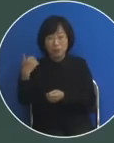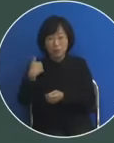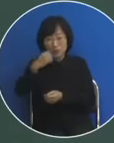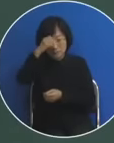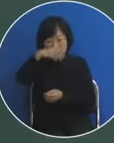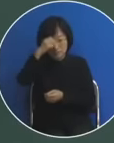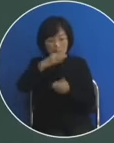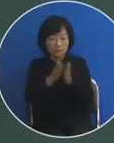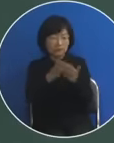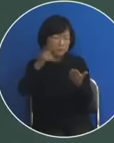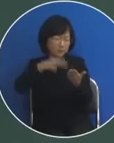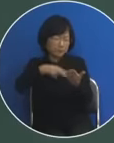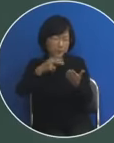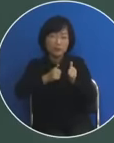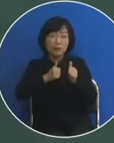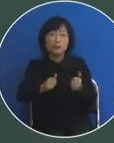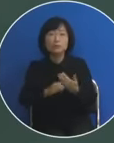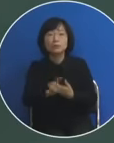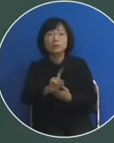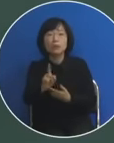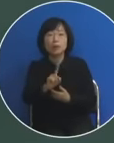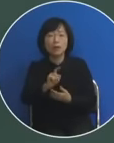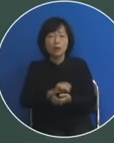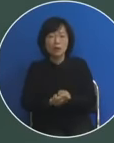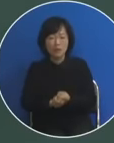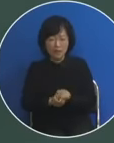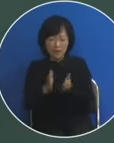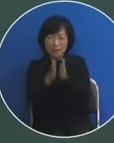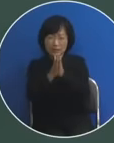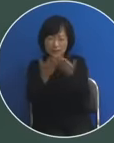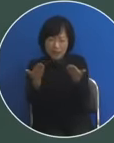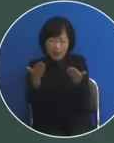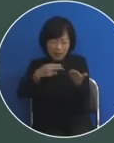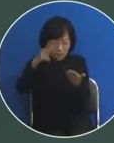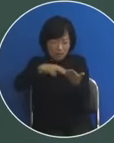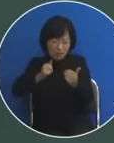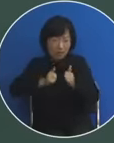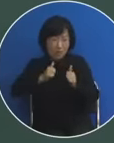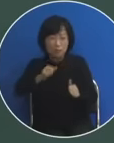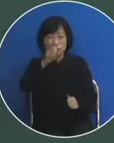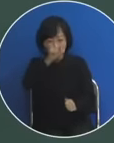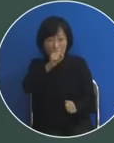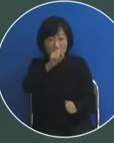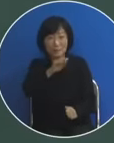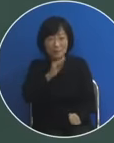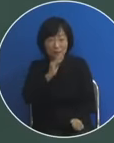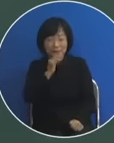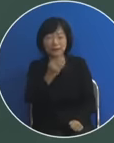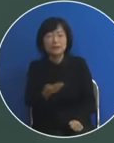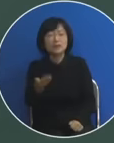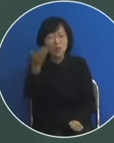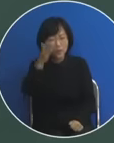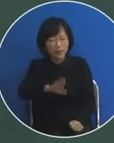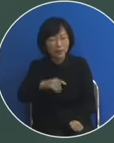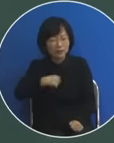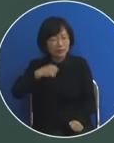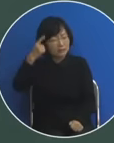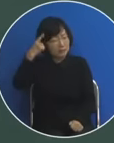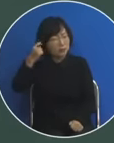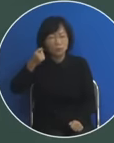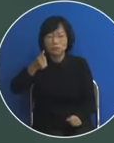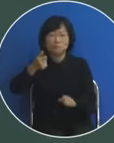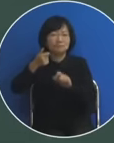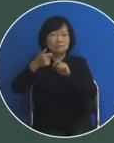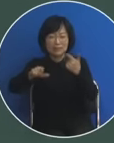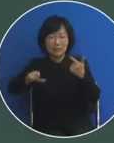books, then where are their thoughts going to go? 책은 많이 봐야 되는데 저는 조금 다르게 생각하고. They do need to read a lot,